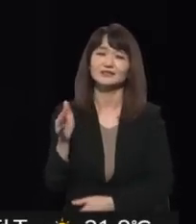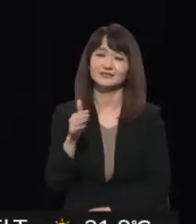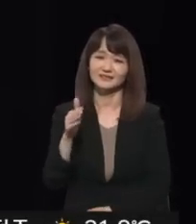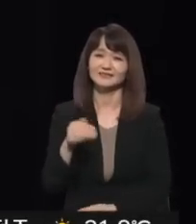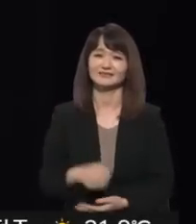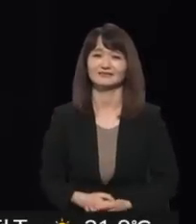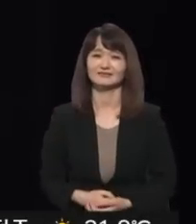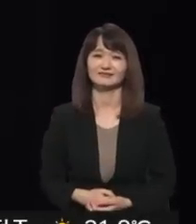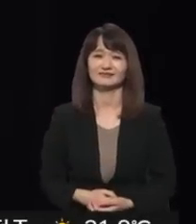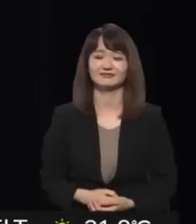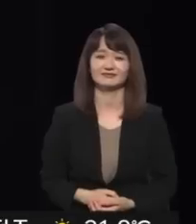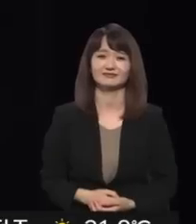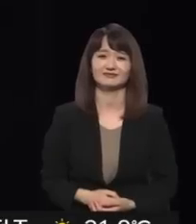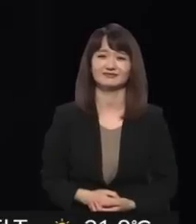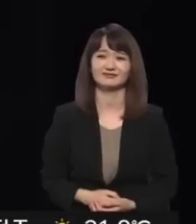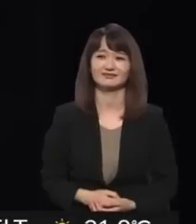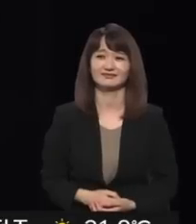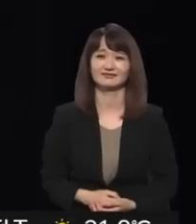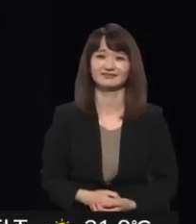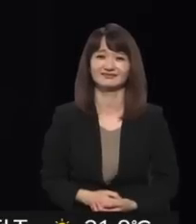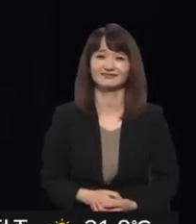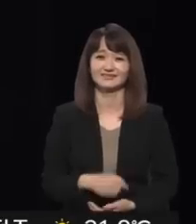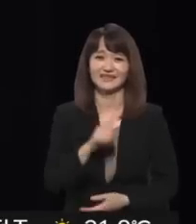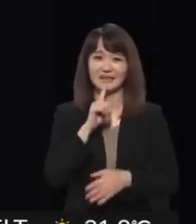일단 막노라님.